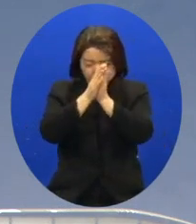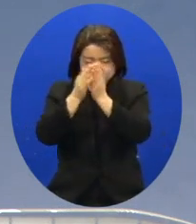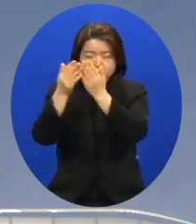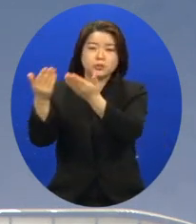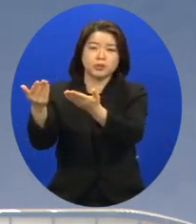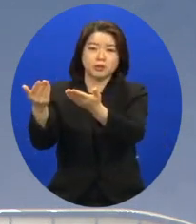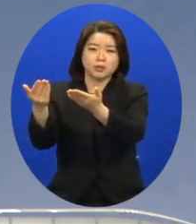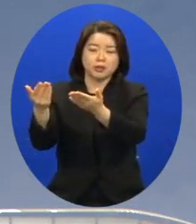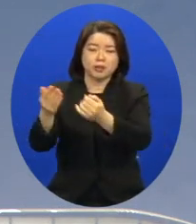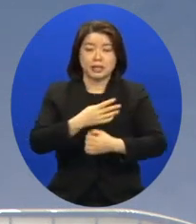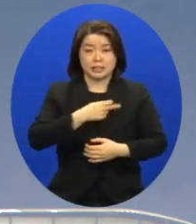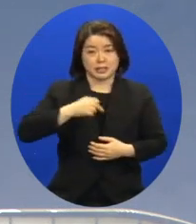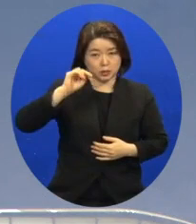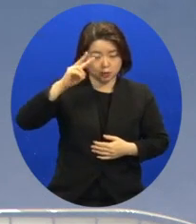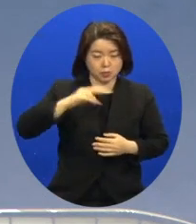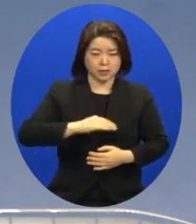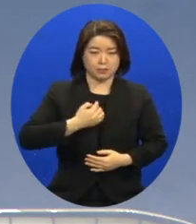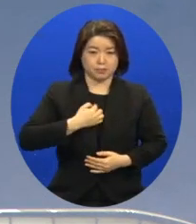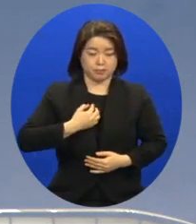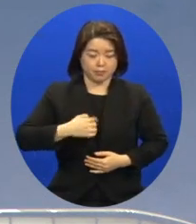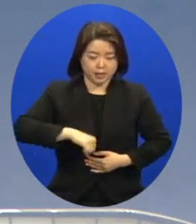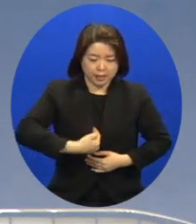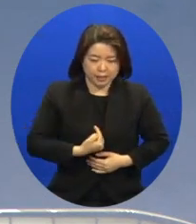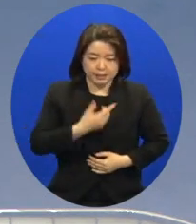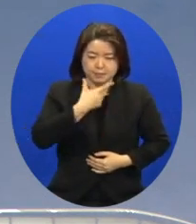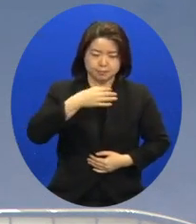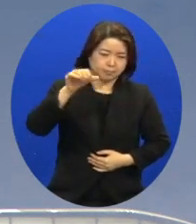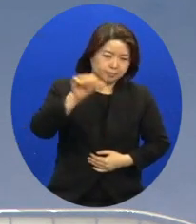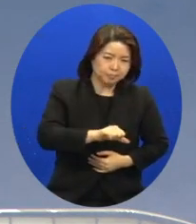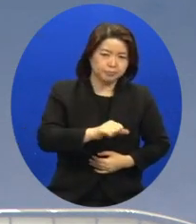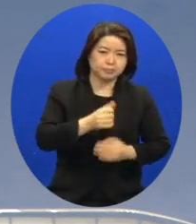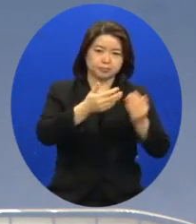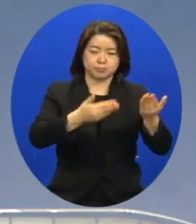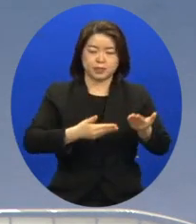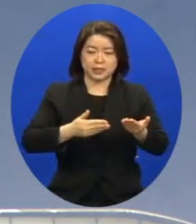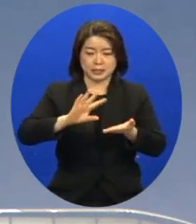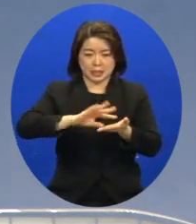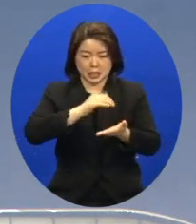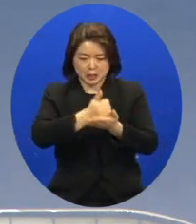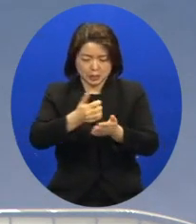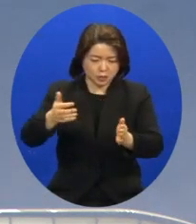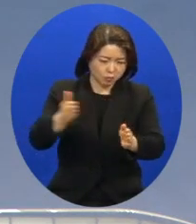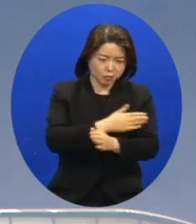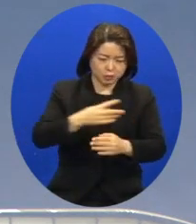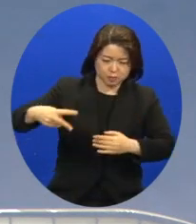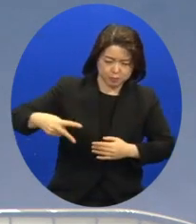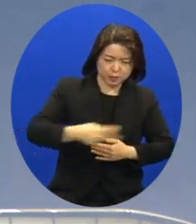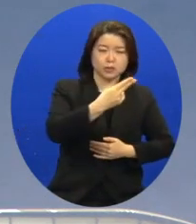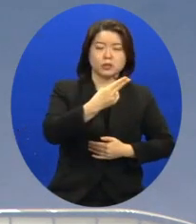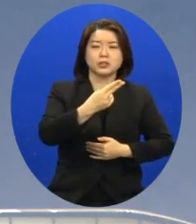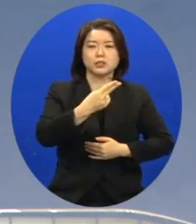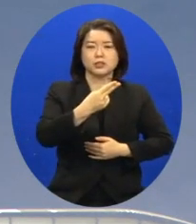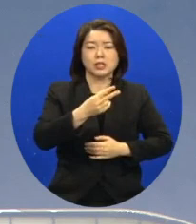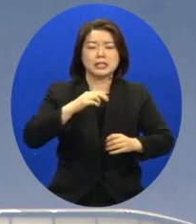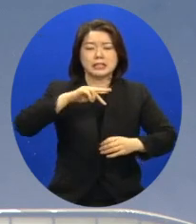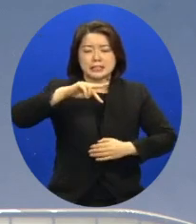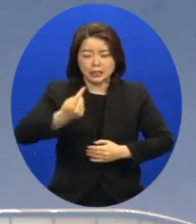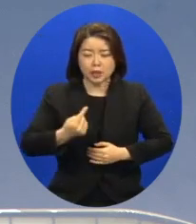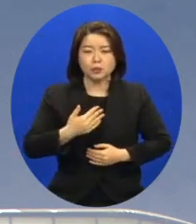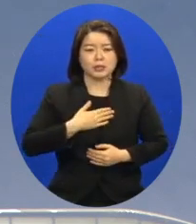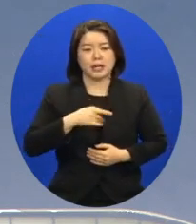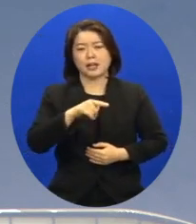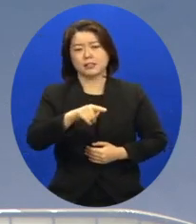바울은 자신이 저주를 받아 그리스도에게서 끊어질지라도 원하는 바로라 그렇게